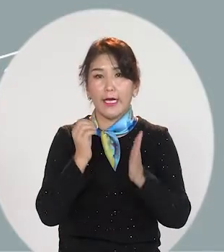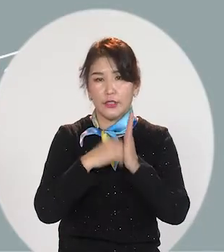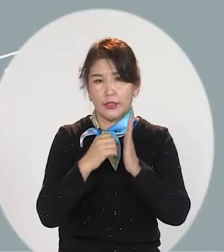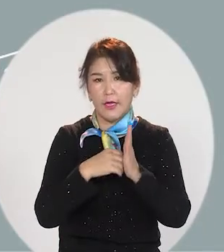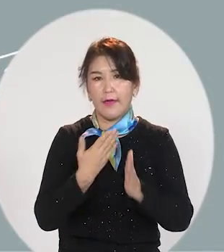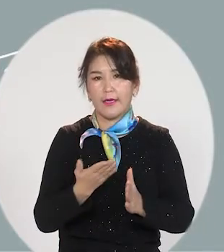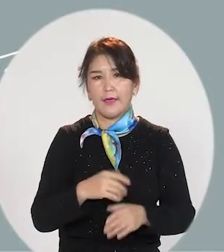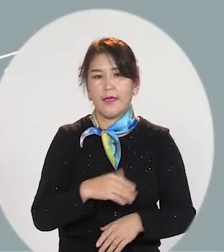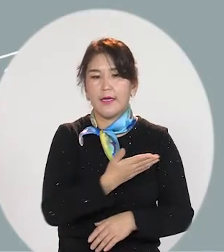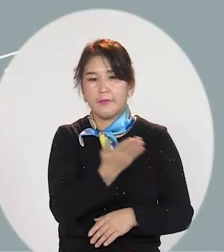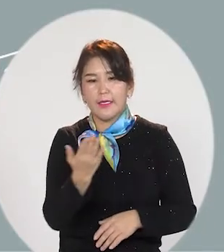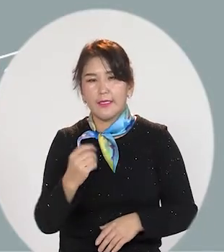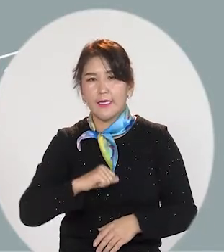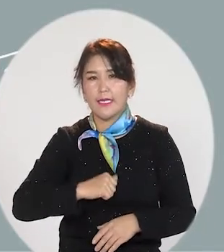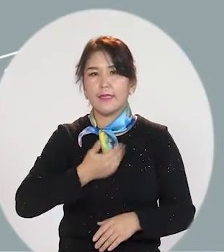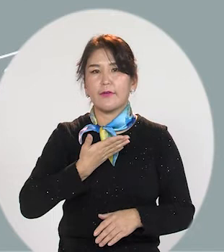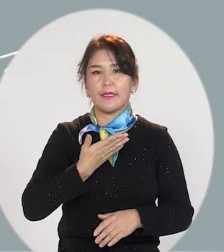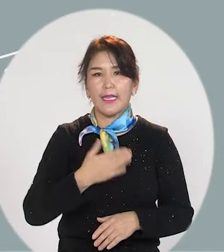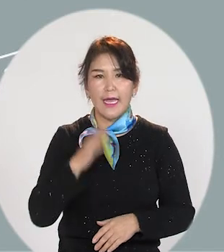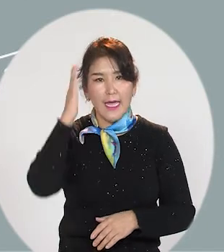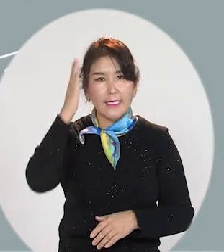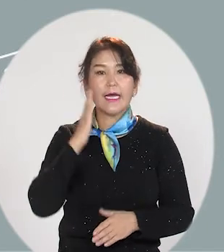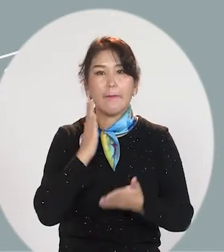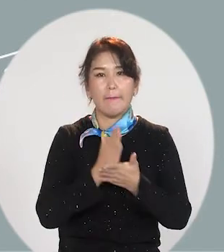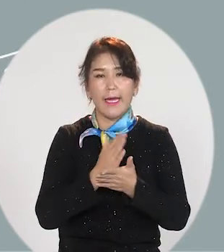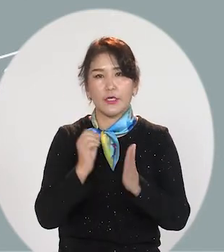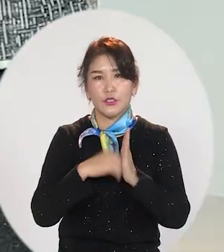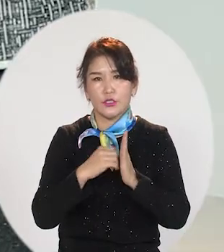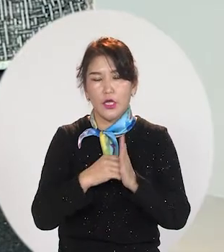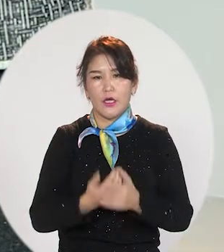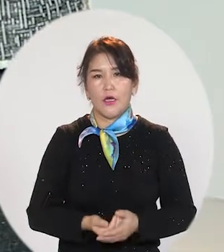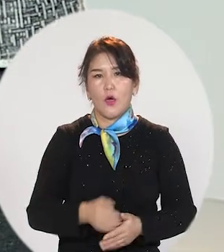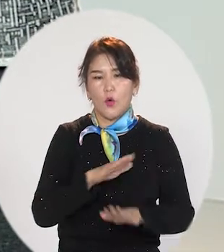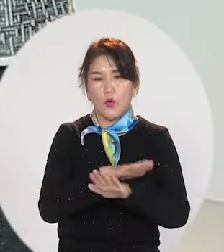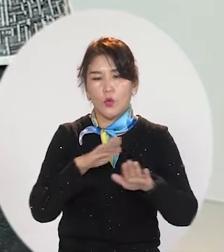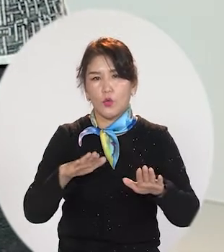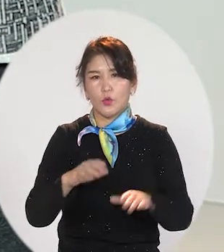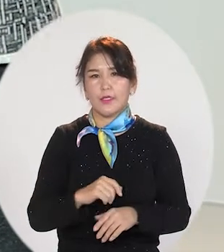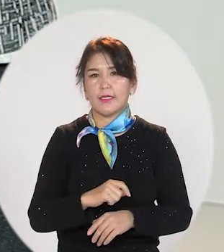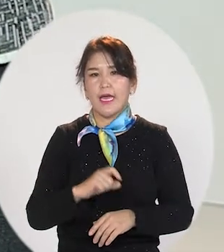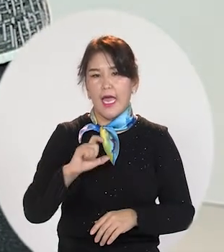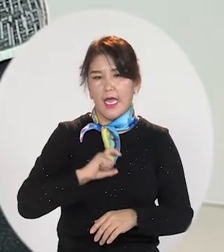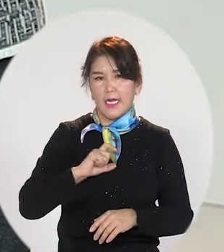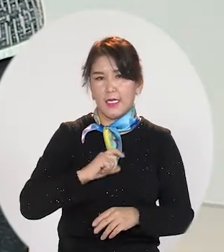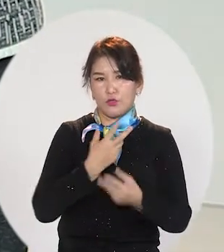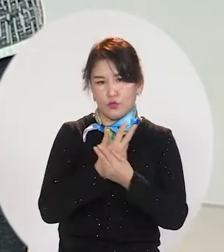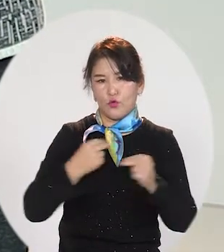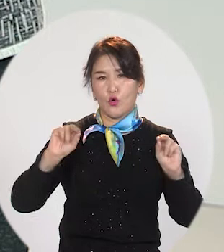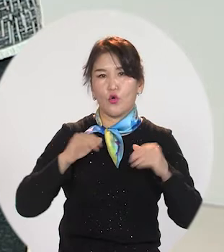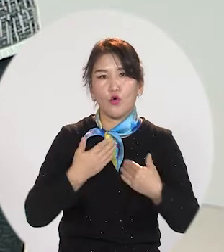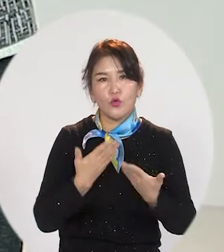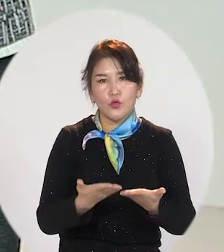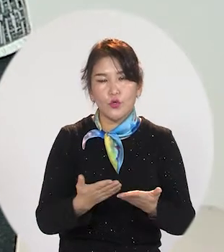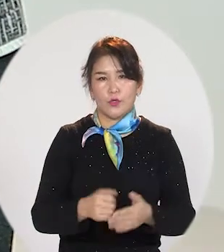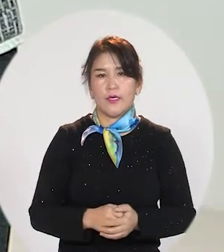ёстой. Хүүхдийн хөгжлийг дэмжих алхмуудаа мэддэг. Хүүхдэд хэл хязгаар дотор нь ирэх чөлөө бүгдөв. Хүүхдүүд төвхтэй